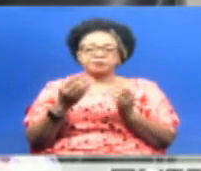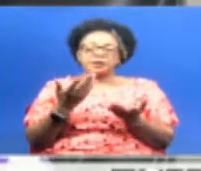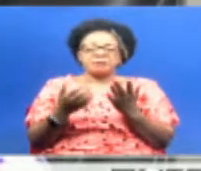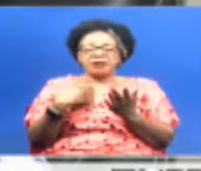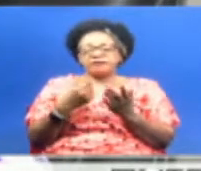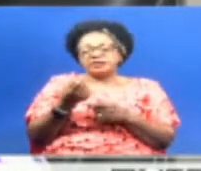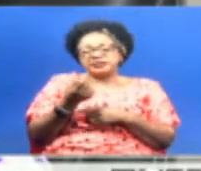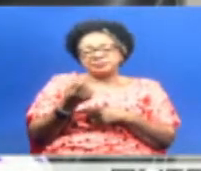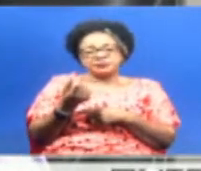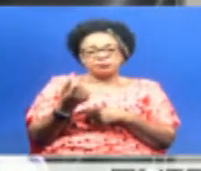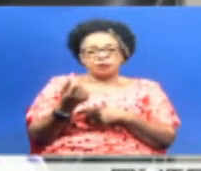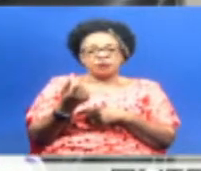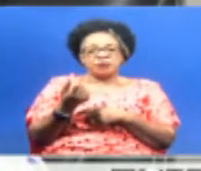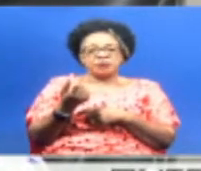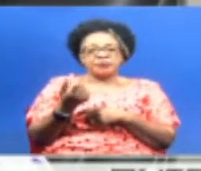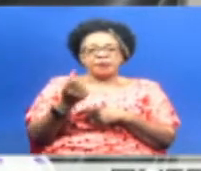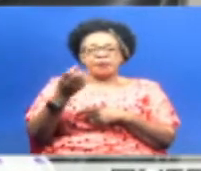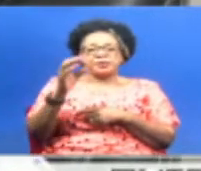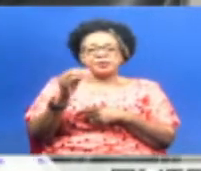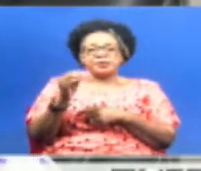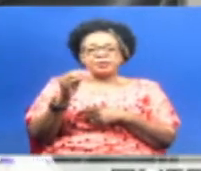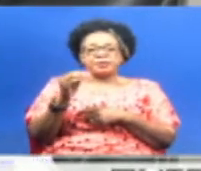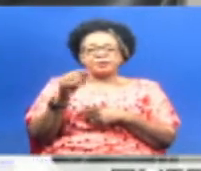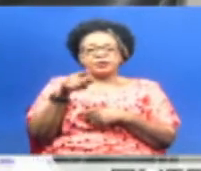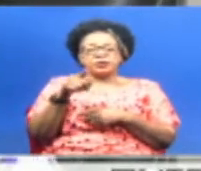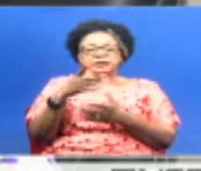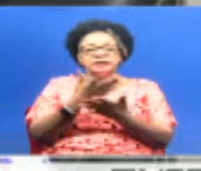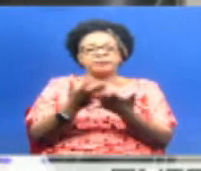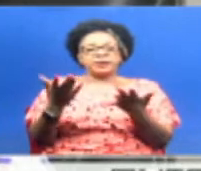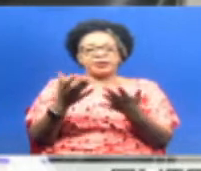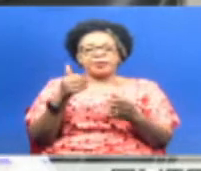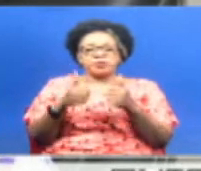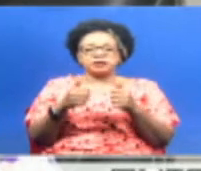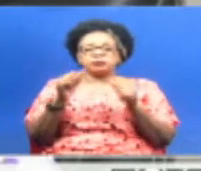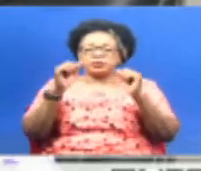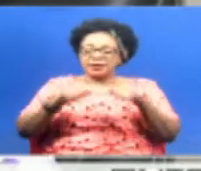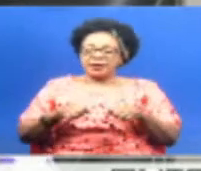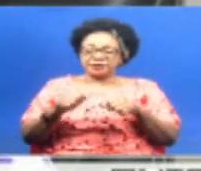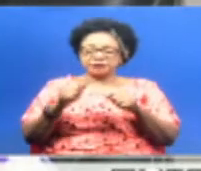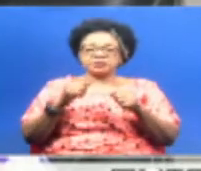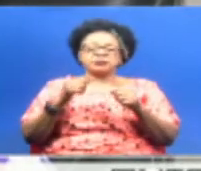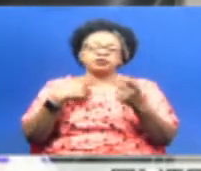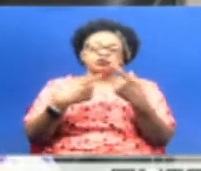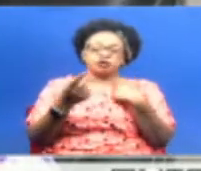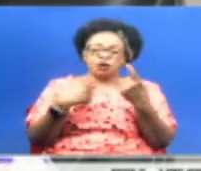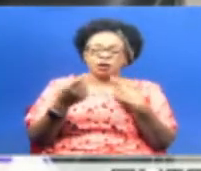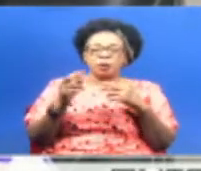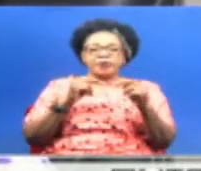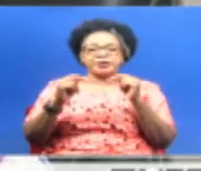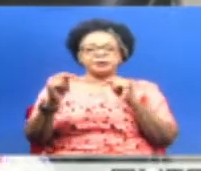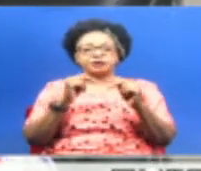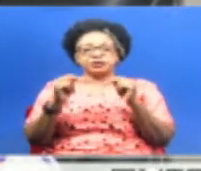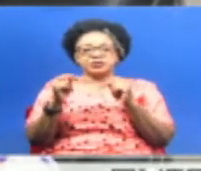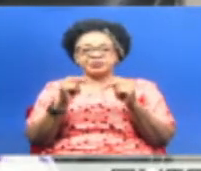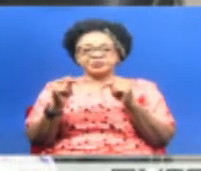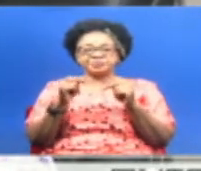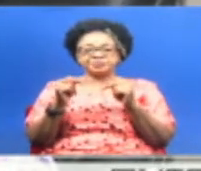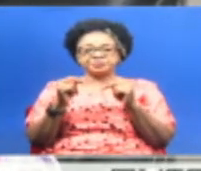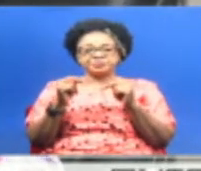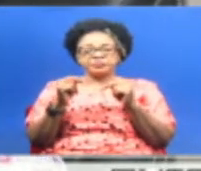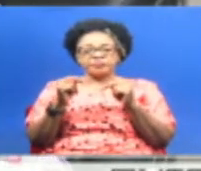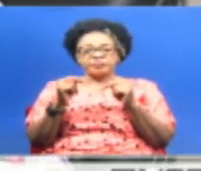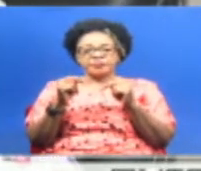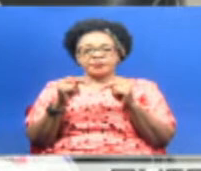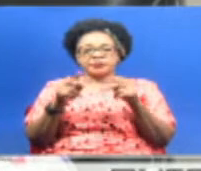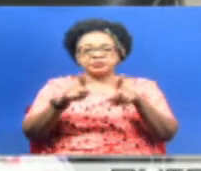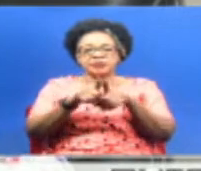kitu kidogo. So at least maybe tunaongea, tunaelewana, like maybe nimefanyia. So like